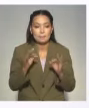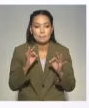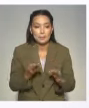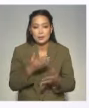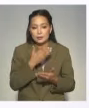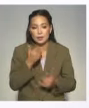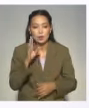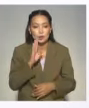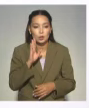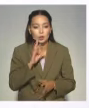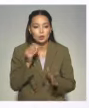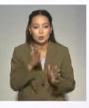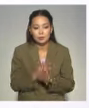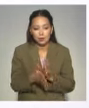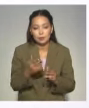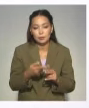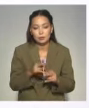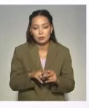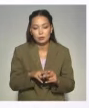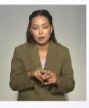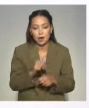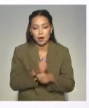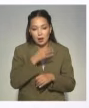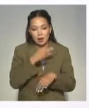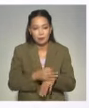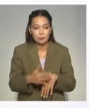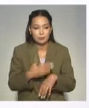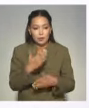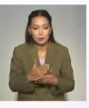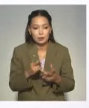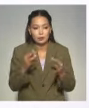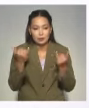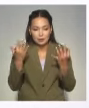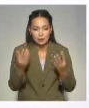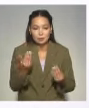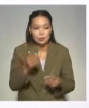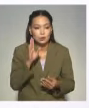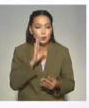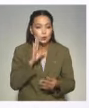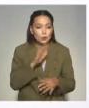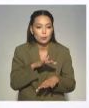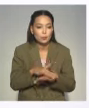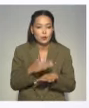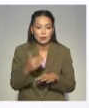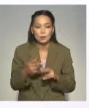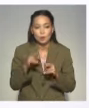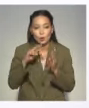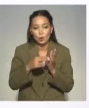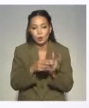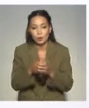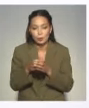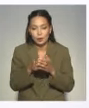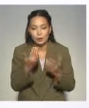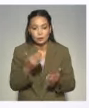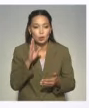пайдаланбағаны үшін әкімшілік жауапкершілік қарастырылған. Алайда бүгінгі таңда су шаруашылығы ұйымдарының суды